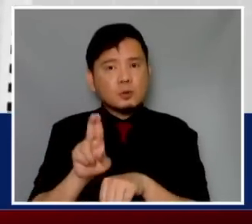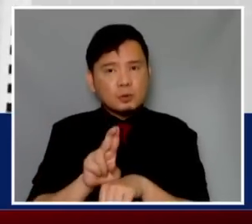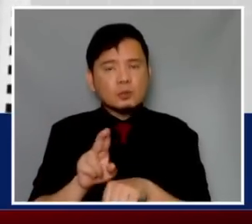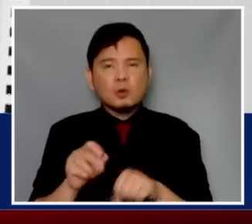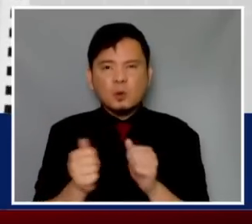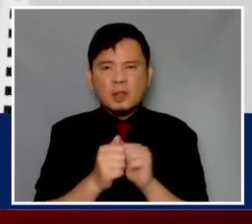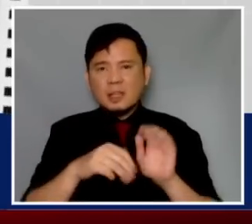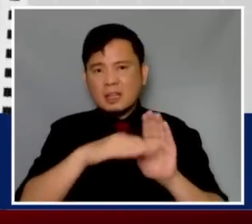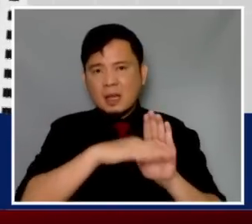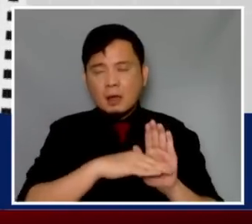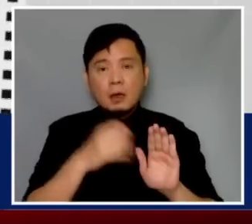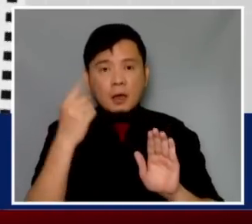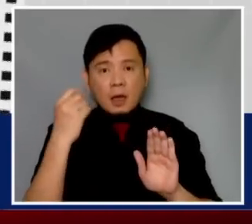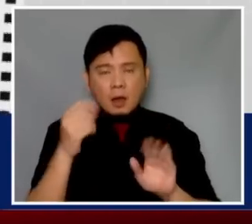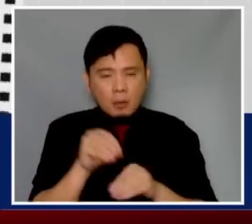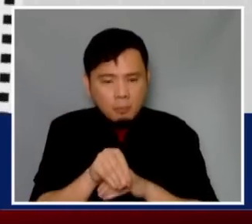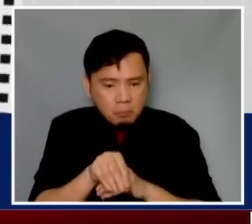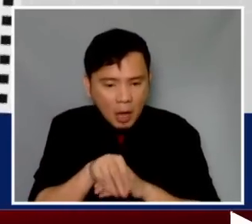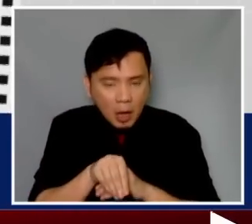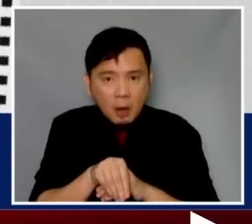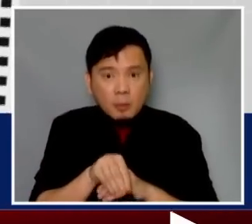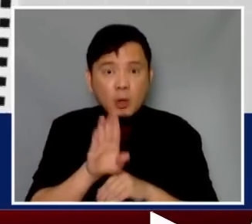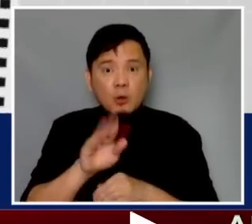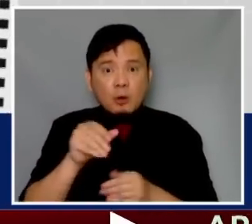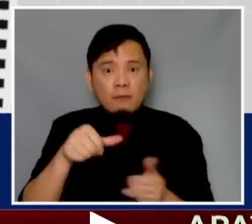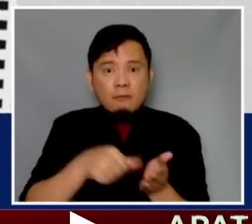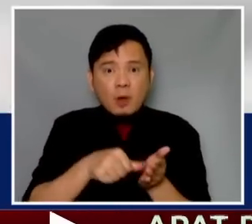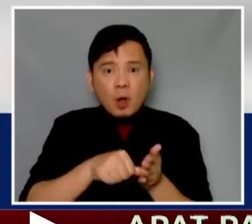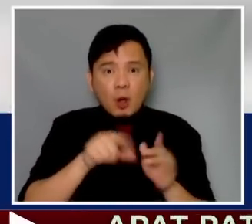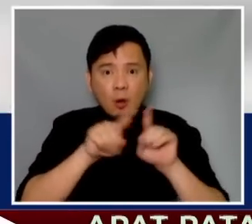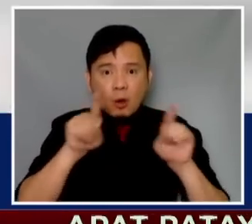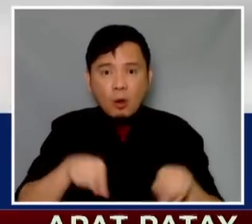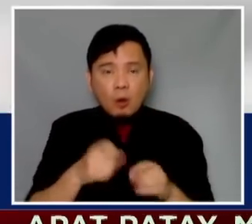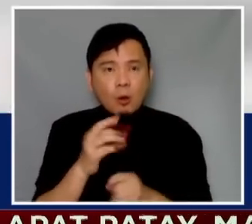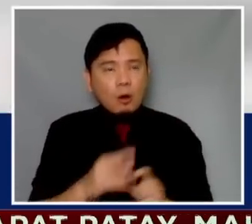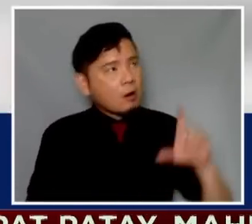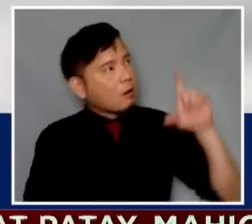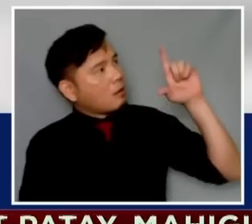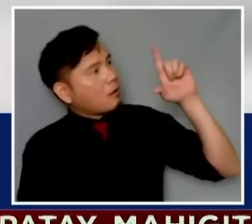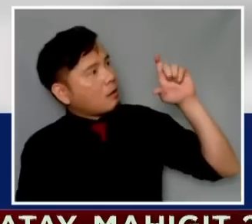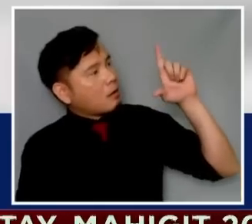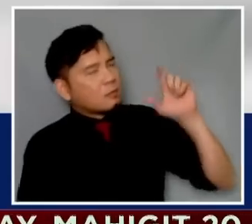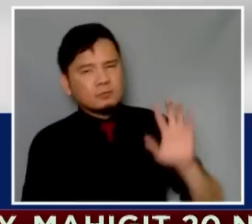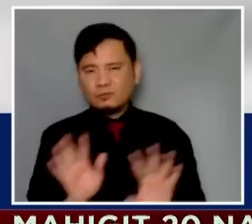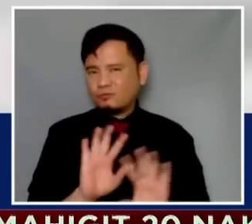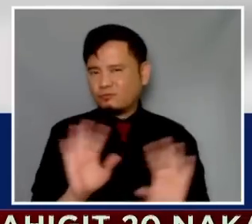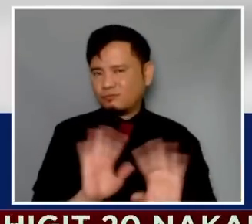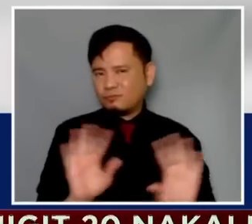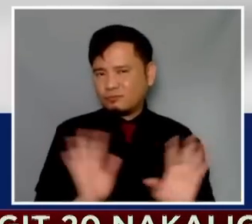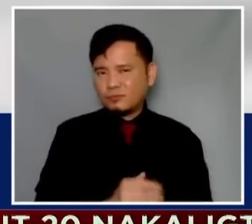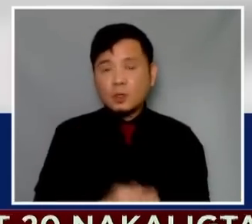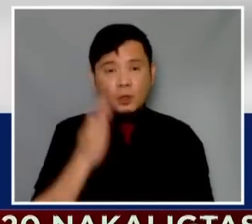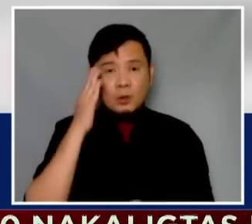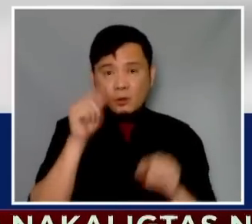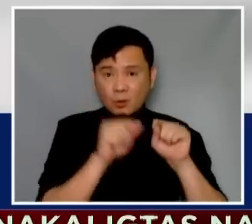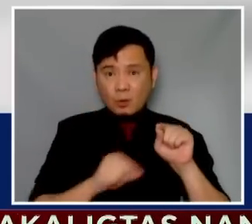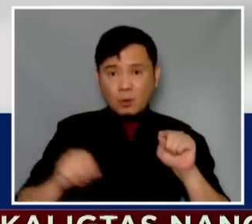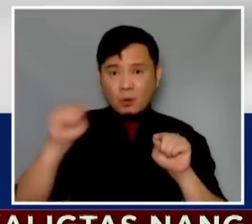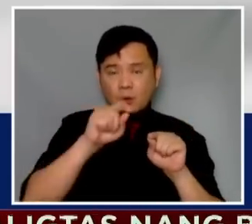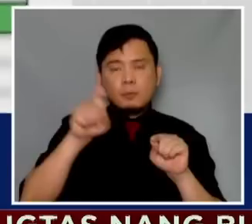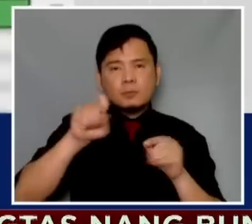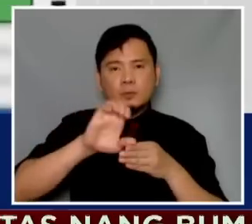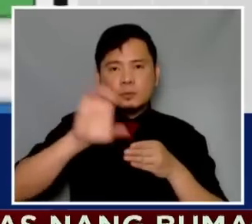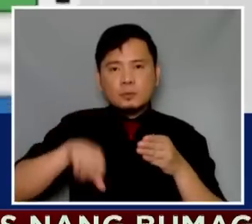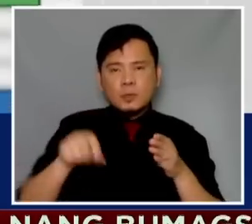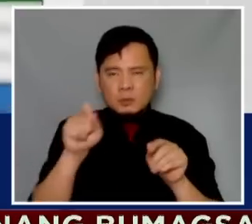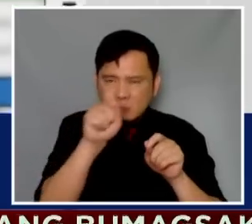huwag kunan ng picture ang inyong balota o mag-selfie. Punuin ang bilog sa pag-shade sa balota. Huwag lang